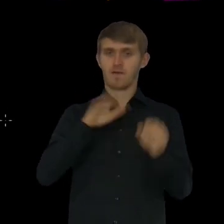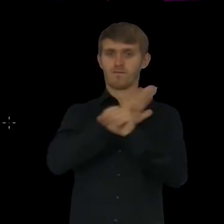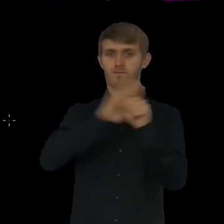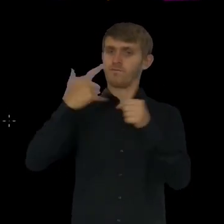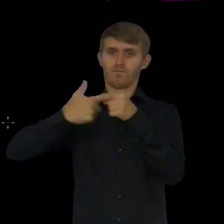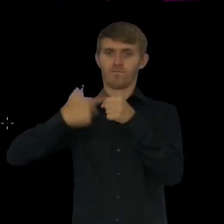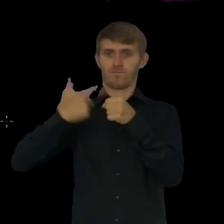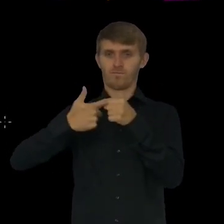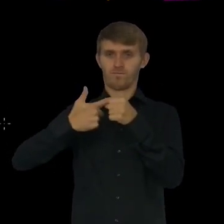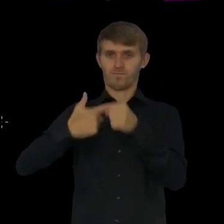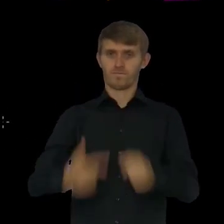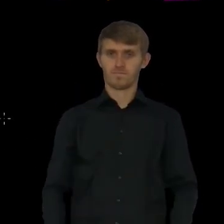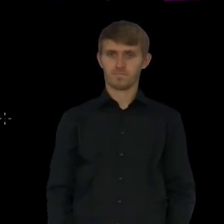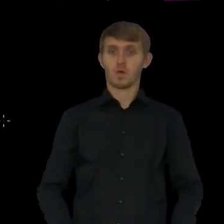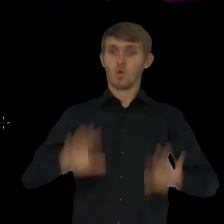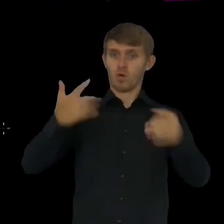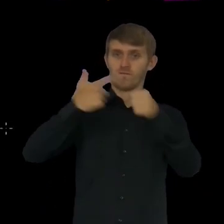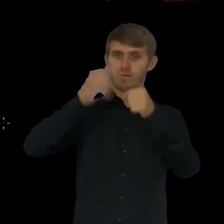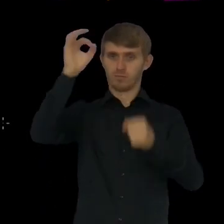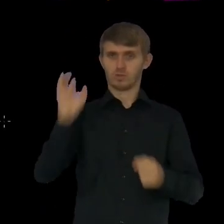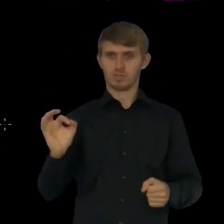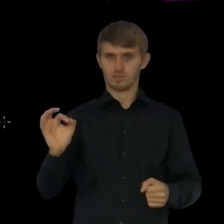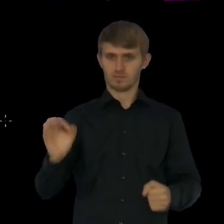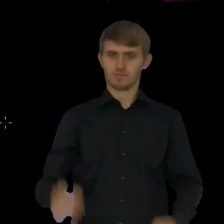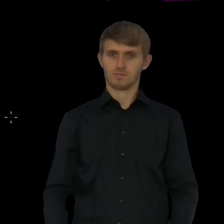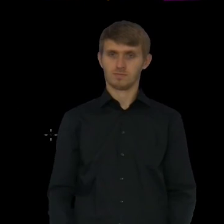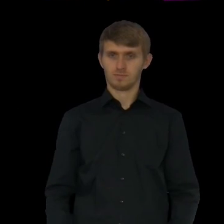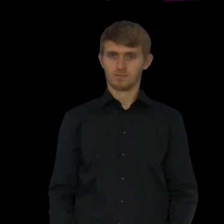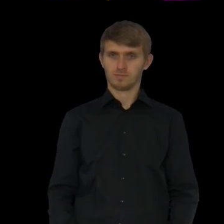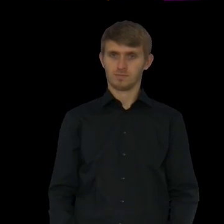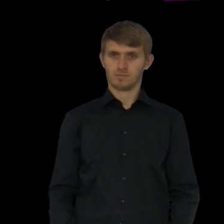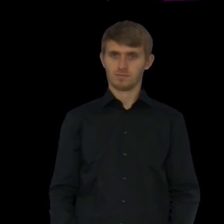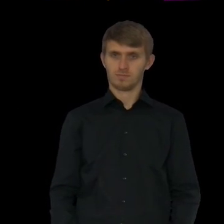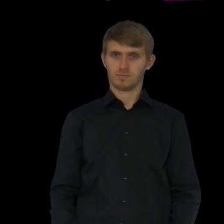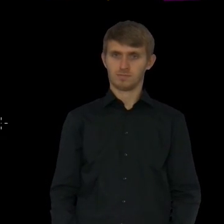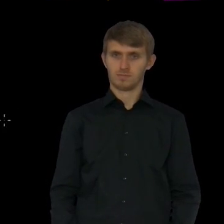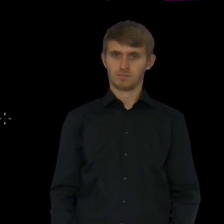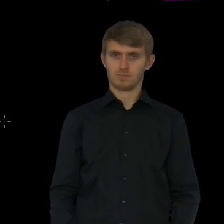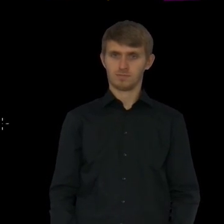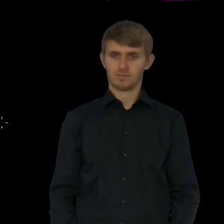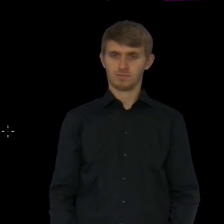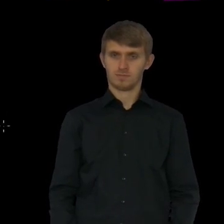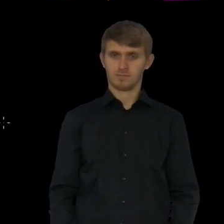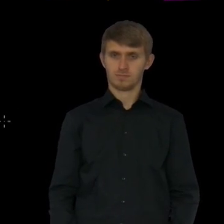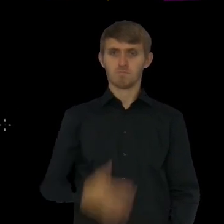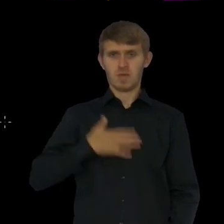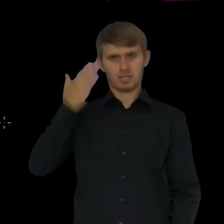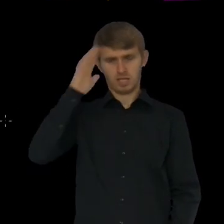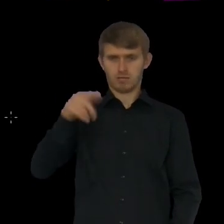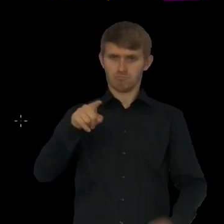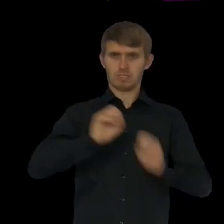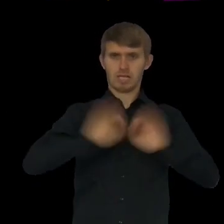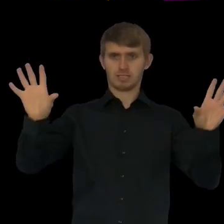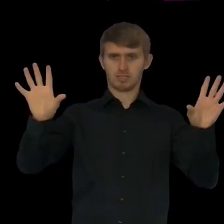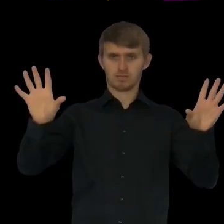na 100 równych części a ja zaczynałem 20 spośród nich więc zacumowałem 20 procent